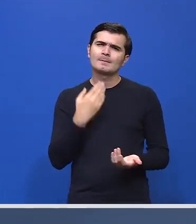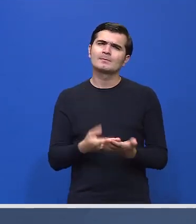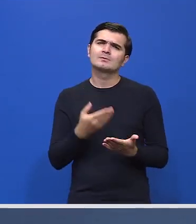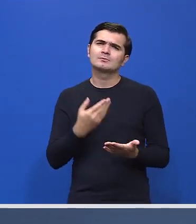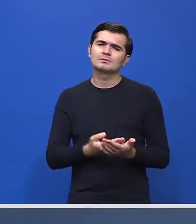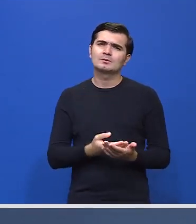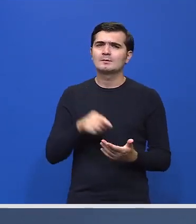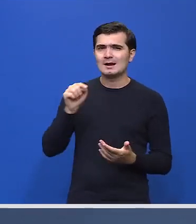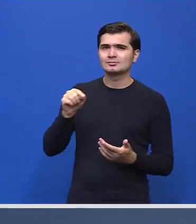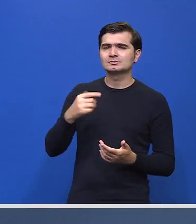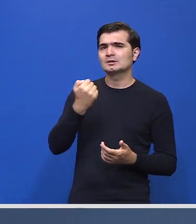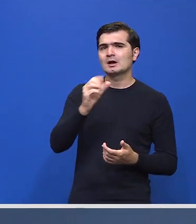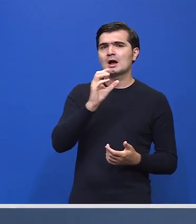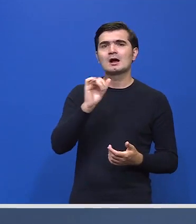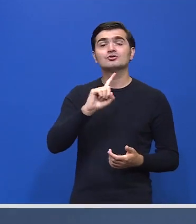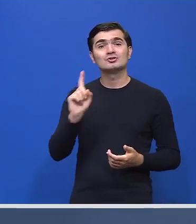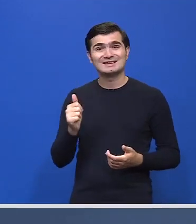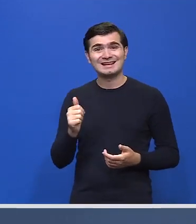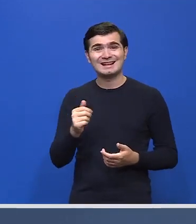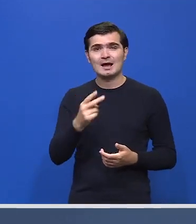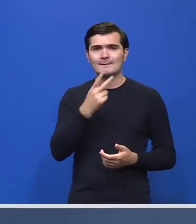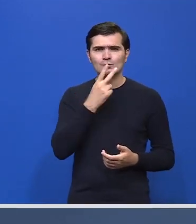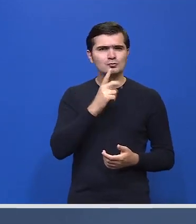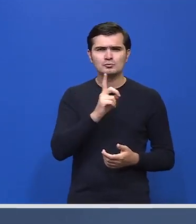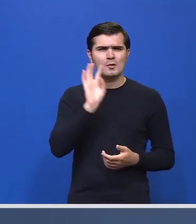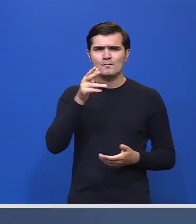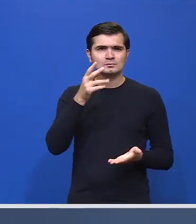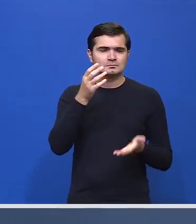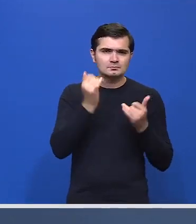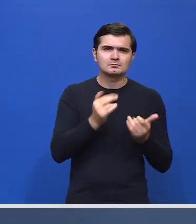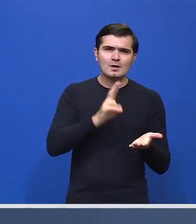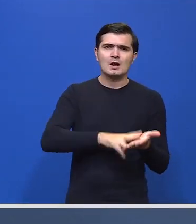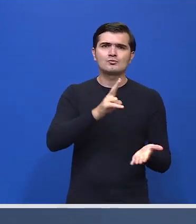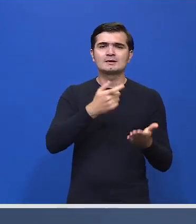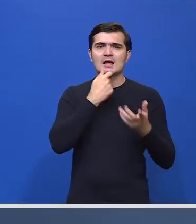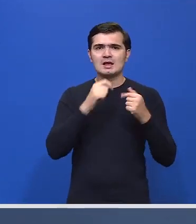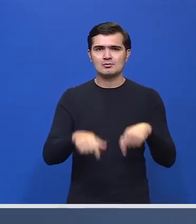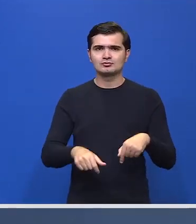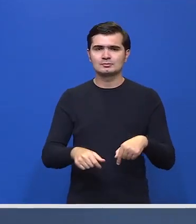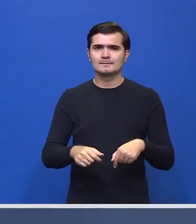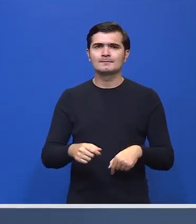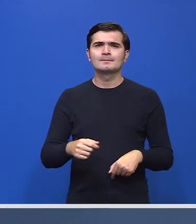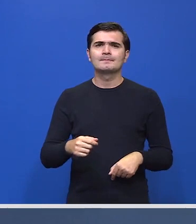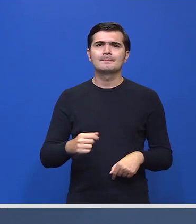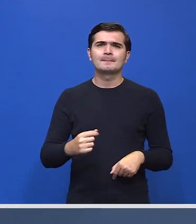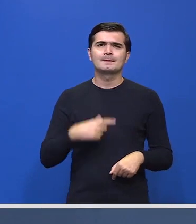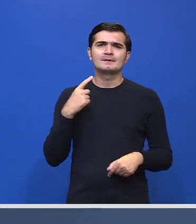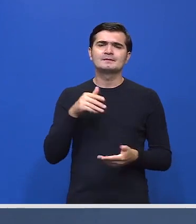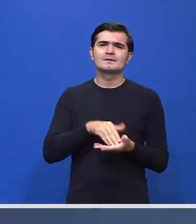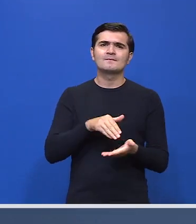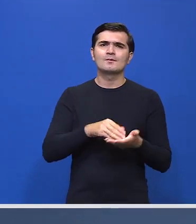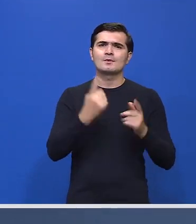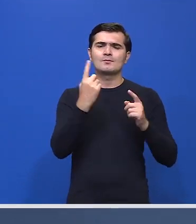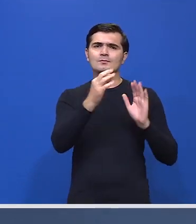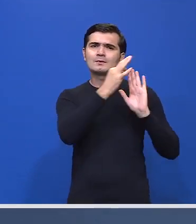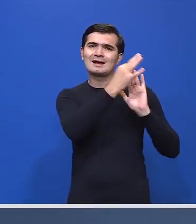că aceste accize, pe de o parte la tutun, nu au fost actualizate în acest an, necesitatea unui calendar predictibil de 5